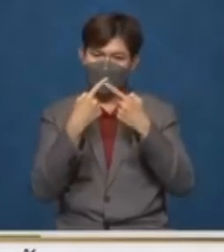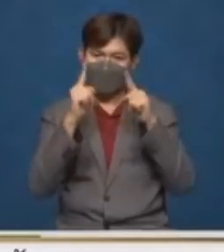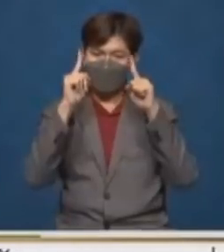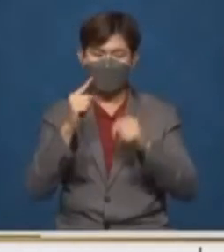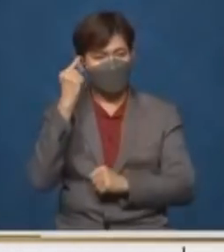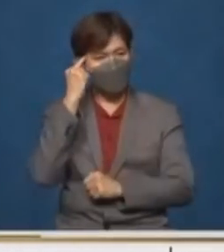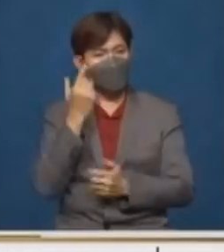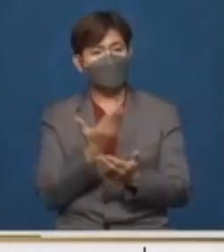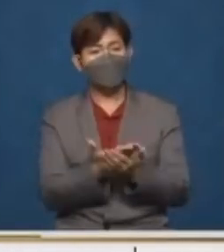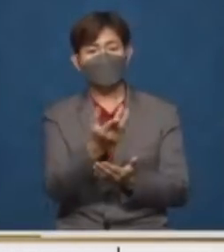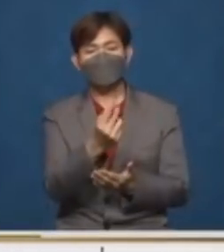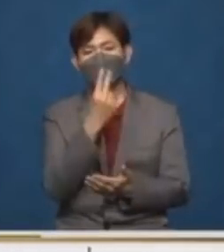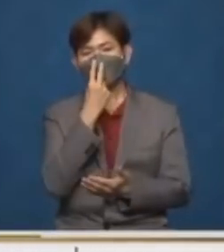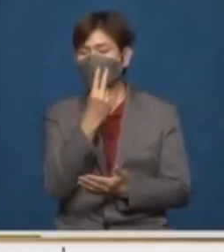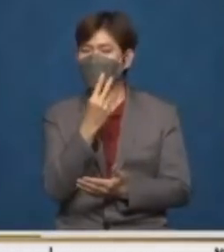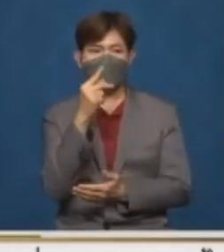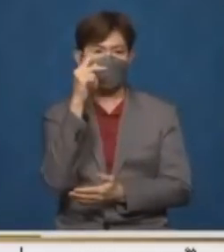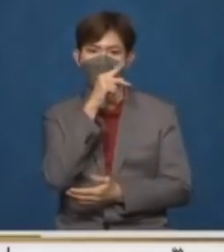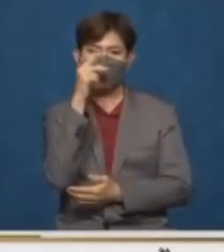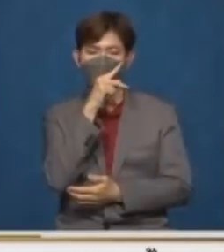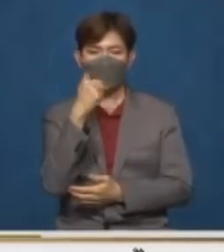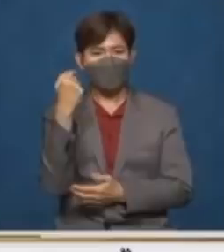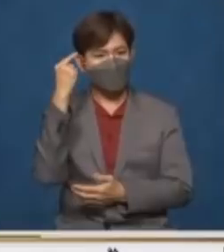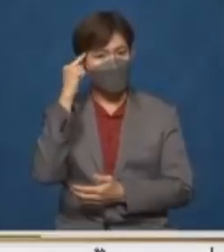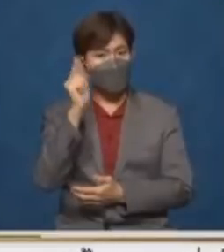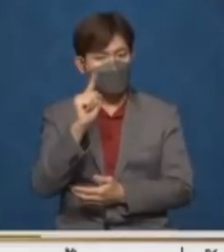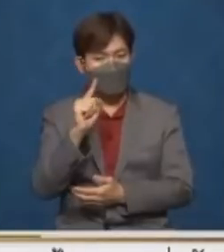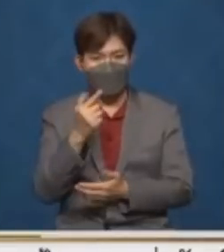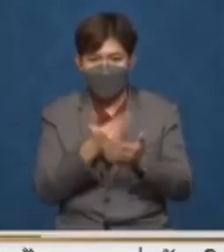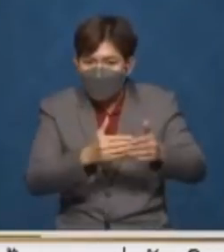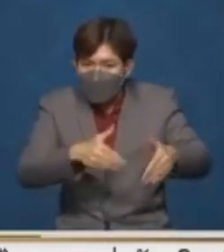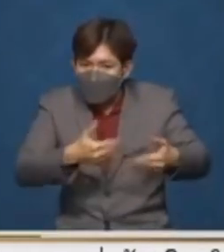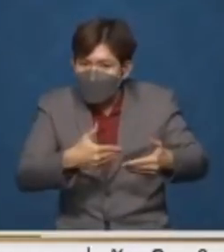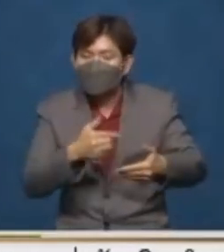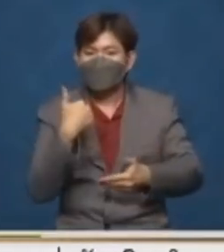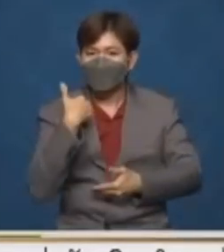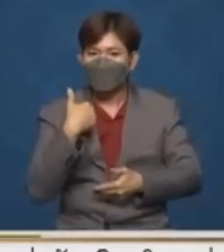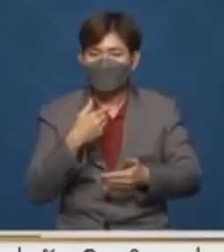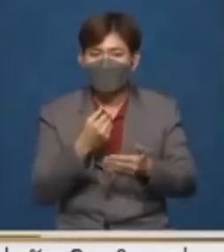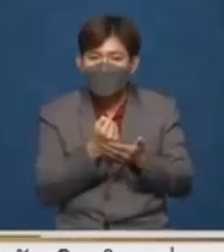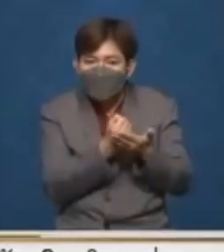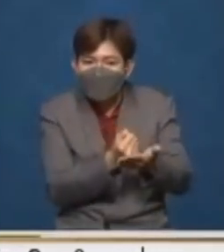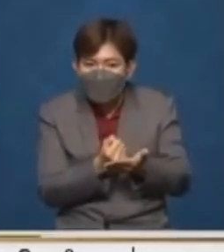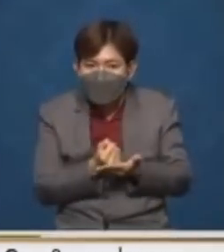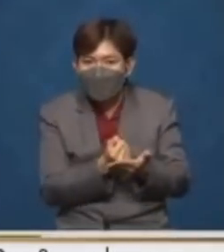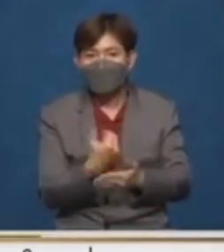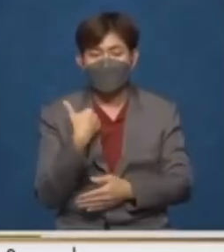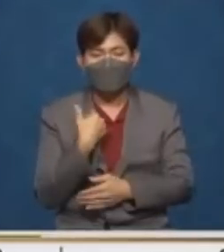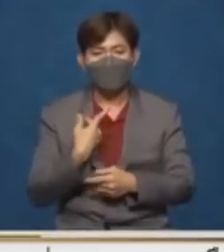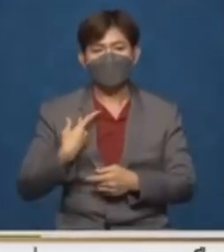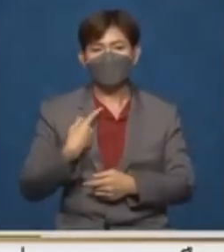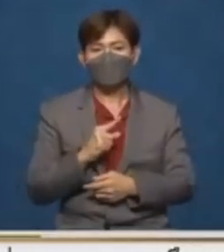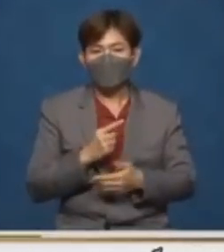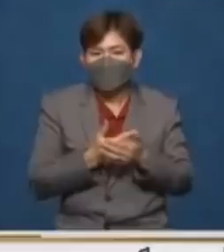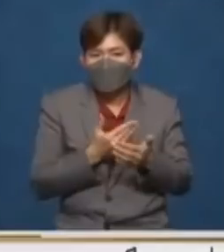ครั้งนี้ไม่ชอบมาพากลมีผลประโยชน์แอบแงมีการอื่อประโยชน์่ในทุนเอาประโช์ส่วตัวเป็นที่